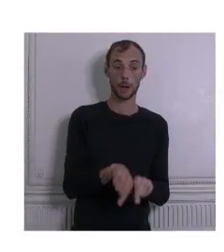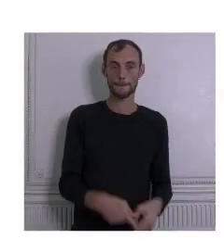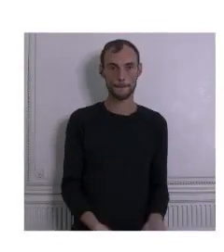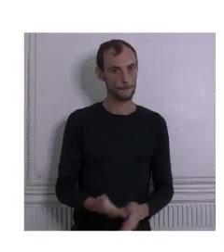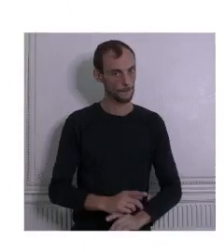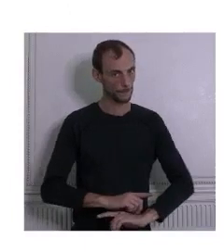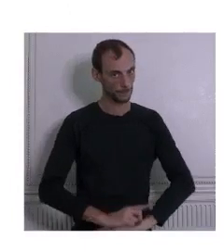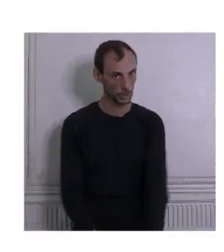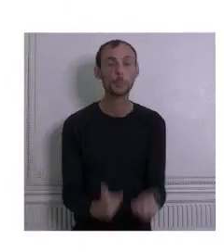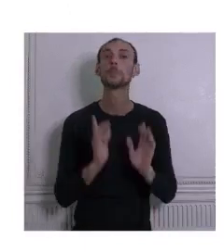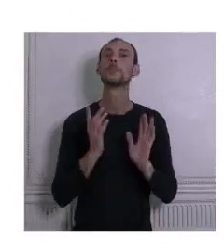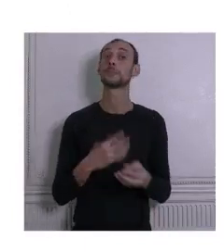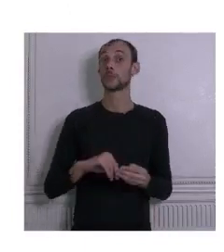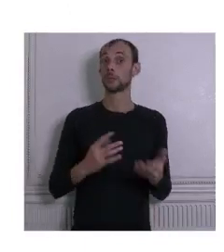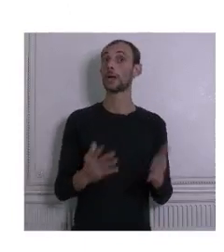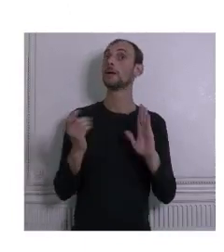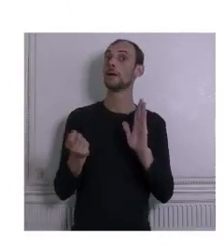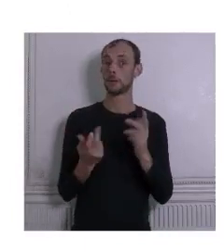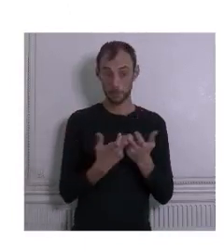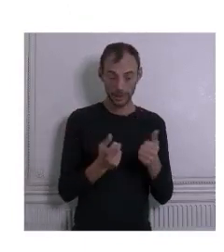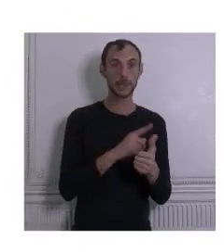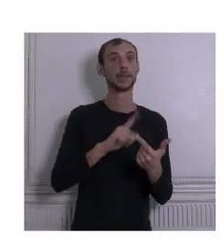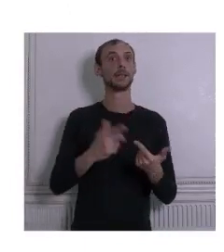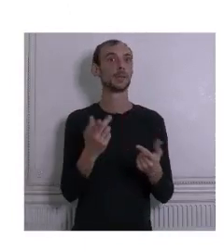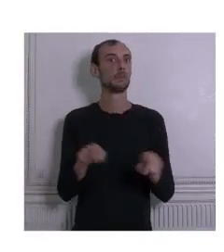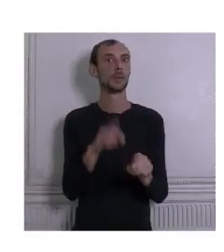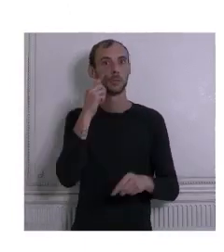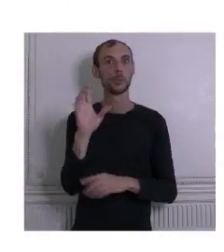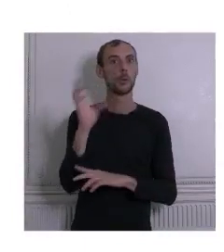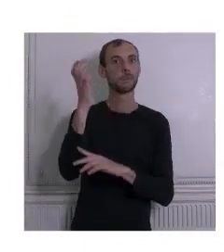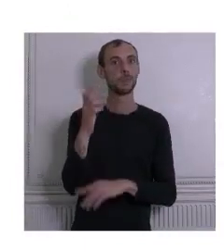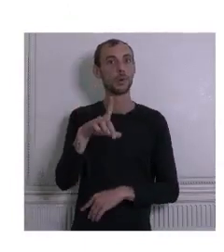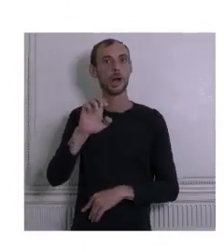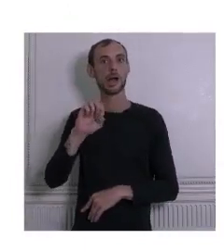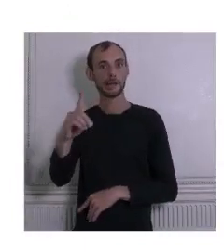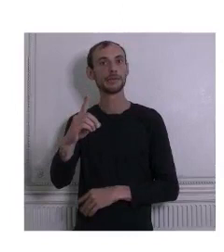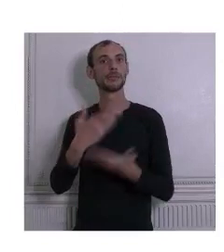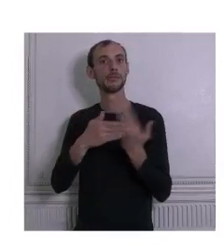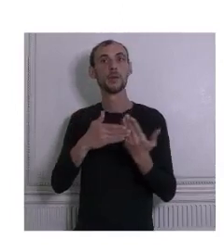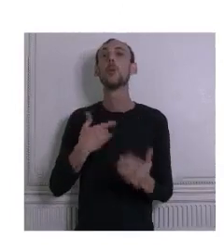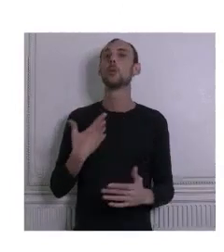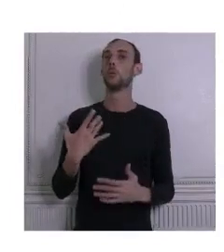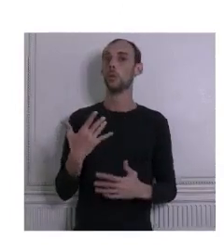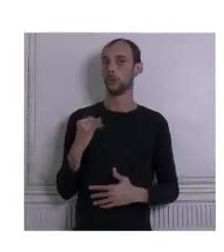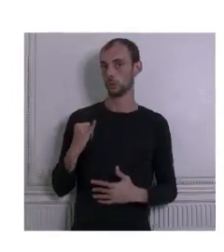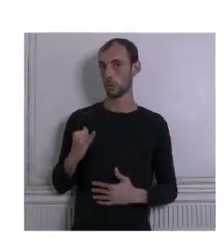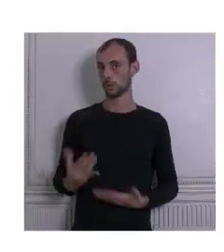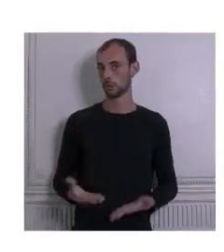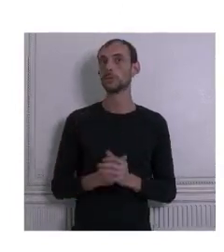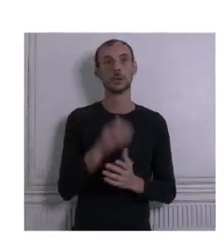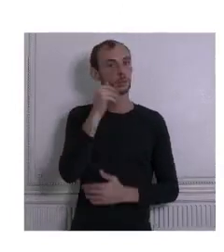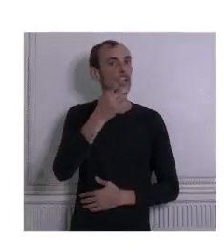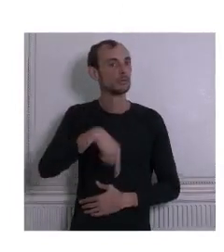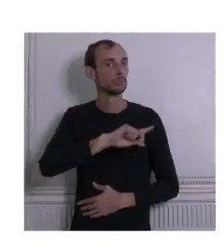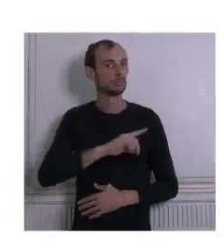Donc 1h à 5h du matin, sauf dans le corridor du tramway, sur lequel cette extinction est plutôt sur une plage de 2h, 4h, notamment pour permettre les retours tardifs ou